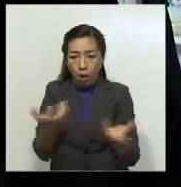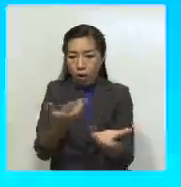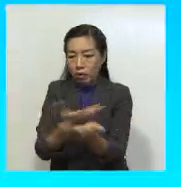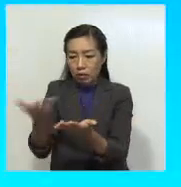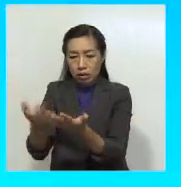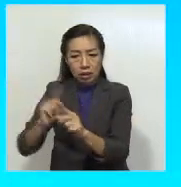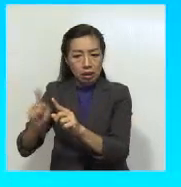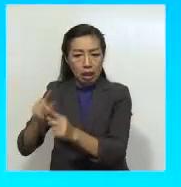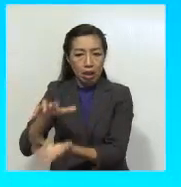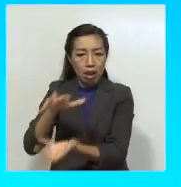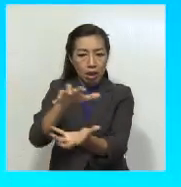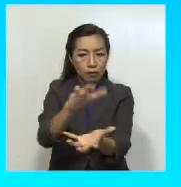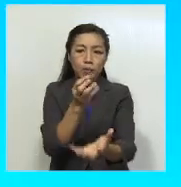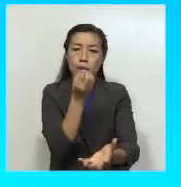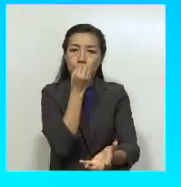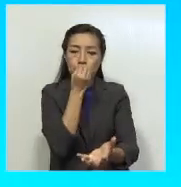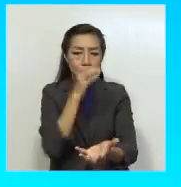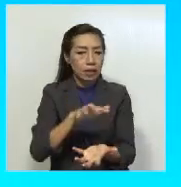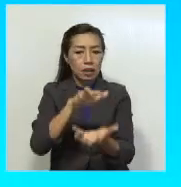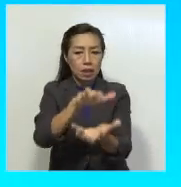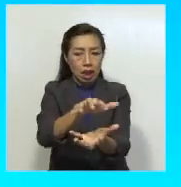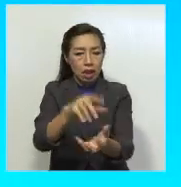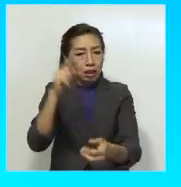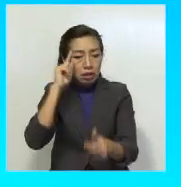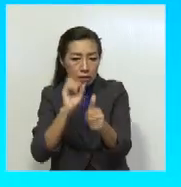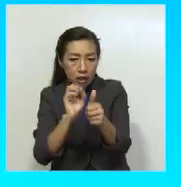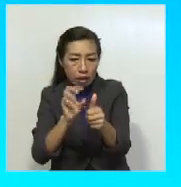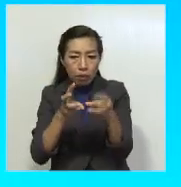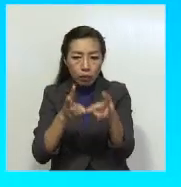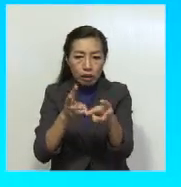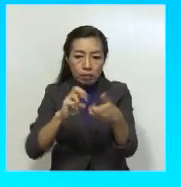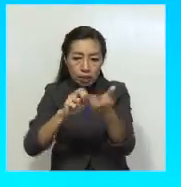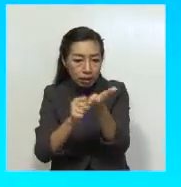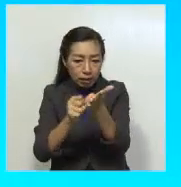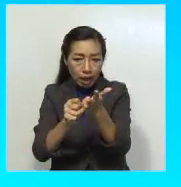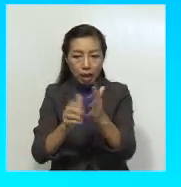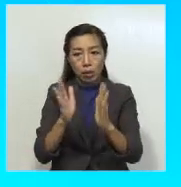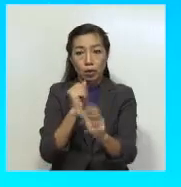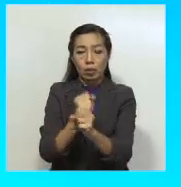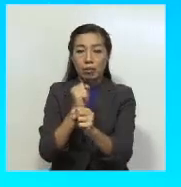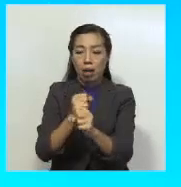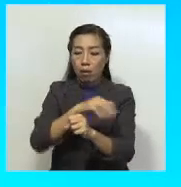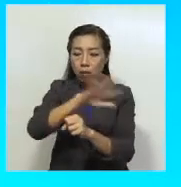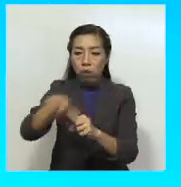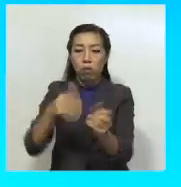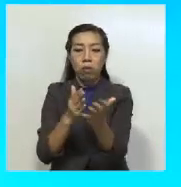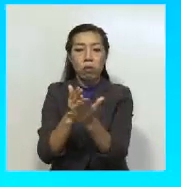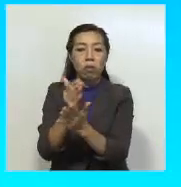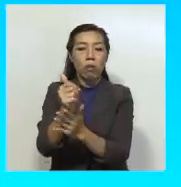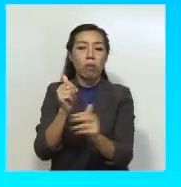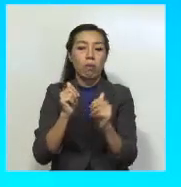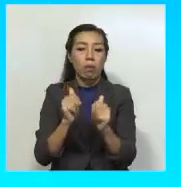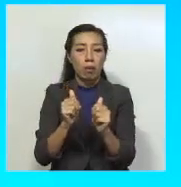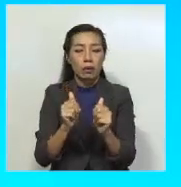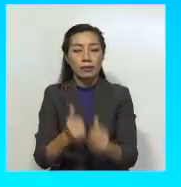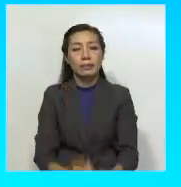กรณ์เครื่องมือและเสบียงอาหารพระราชทานแนวทางแก้ไขปัญหาทำให้เจ้าหน้าที่ปฏิบัติภารกิจได้สำเร็จลุล่ว